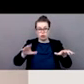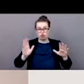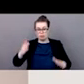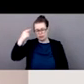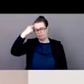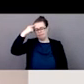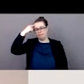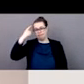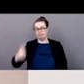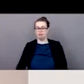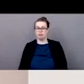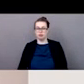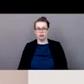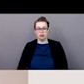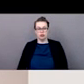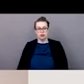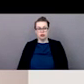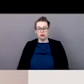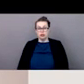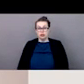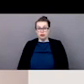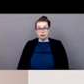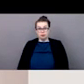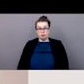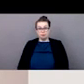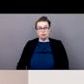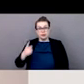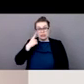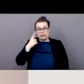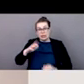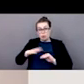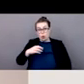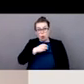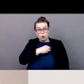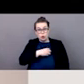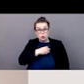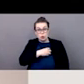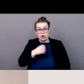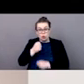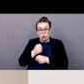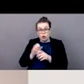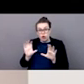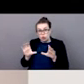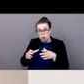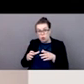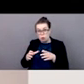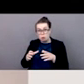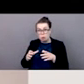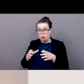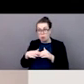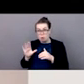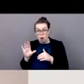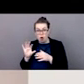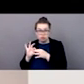est-ce que vous avez trouvé un engagement augmenté en ce qui concerne le syndicat et l'efficacité aussi pour la protection des travailleurs